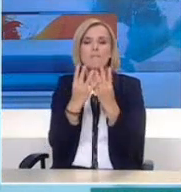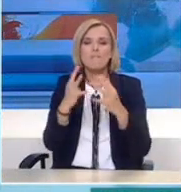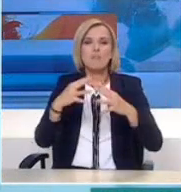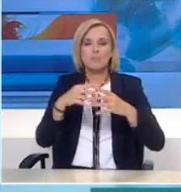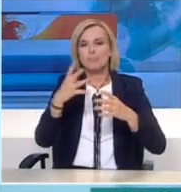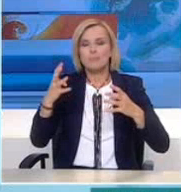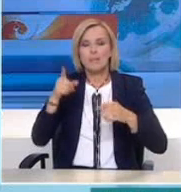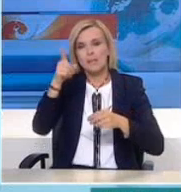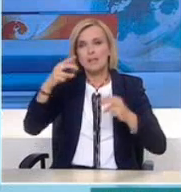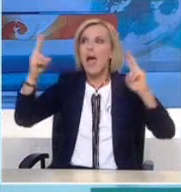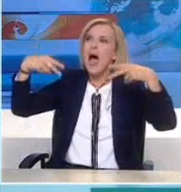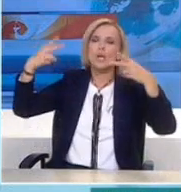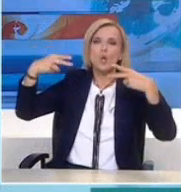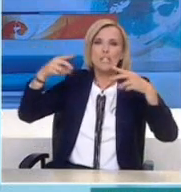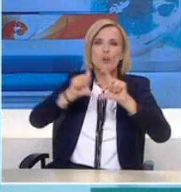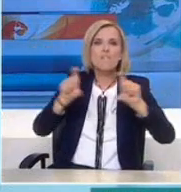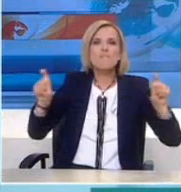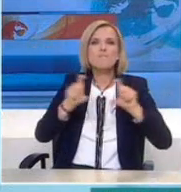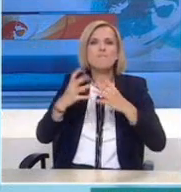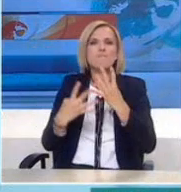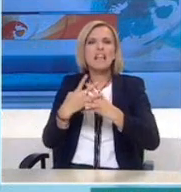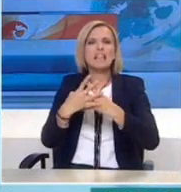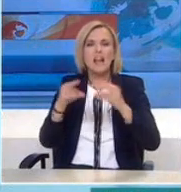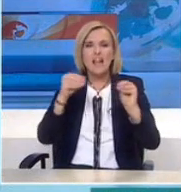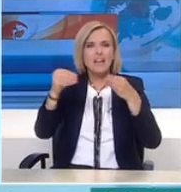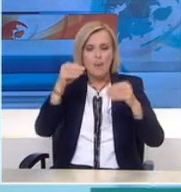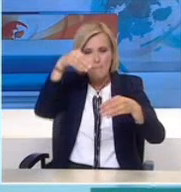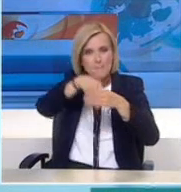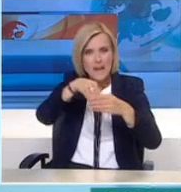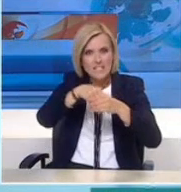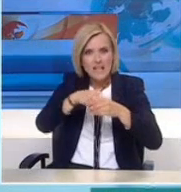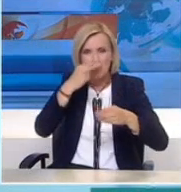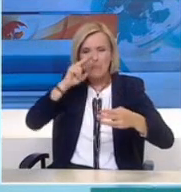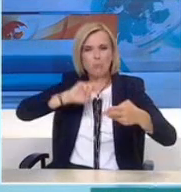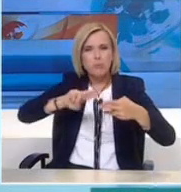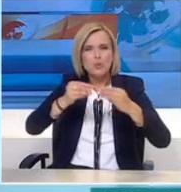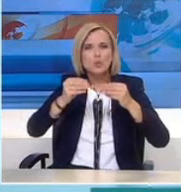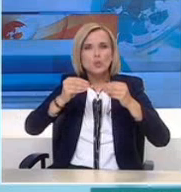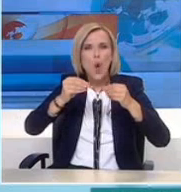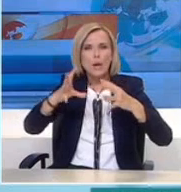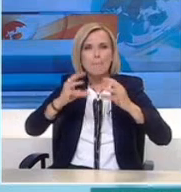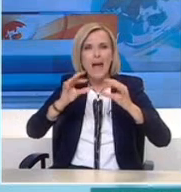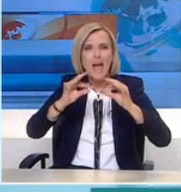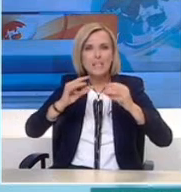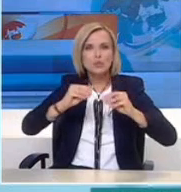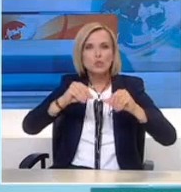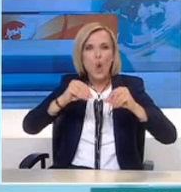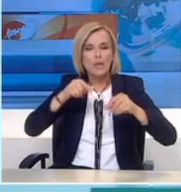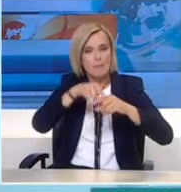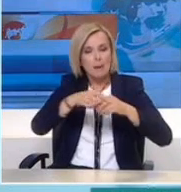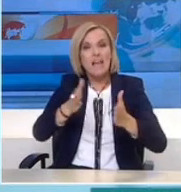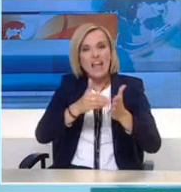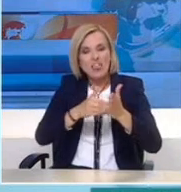των κλιματιστικών να εκτελούνται με χρήση και λήψη όλων των προστατευτικών μέτρων, ατομική προστασία, αερισμό του χώρου,